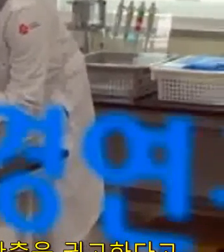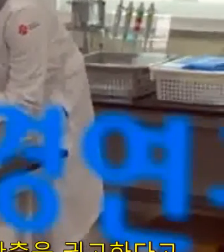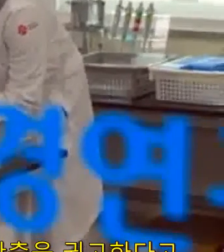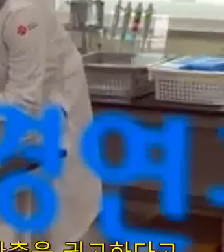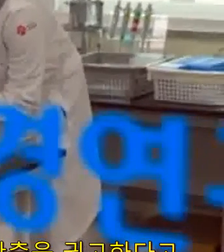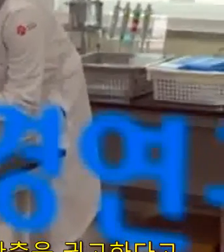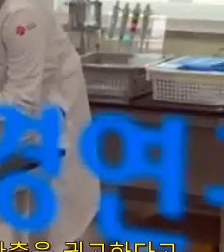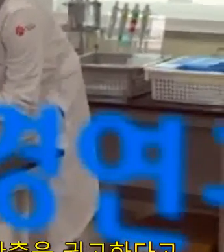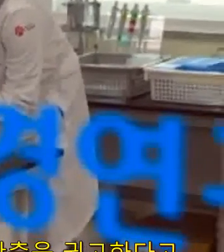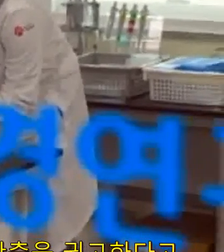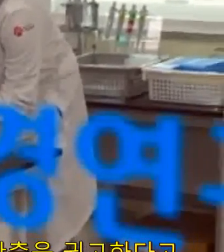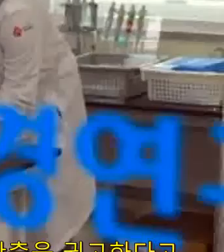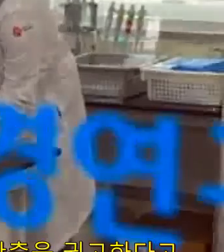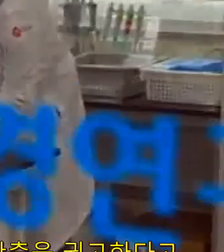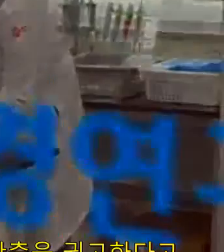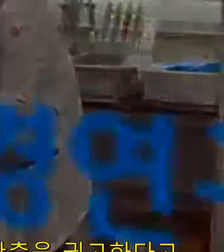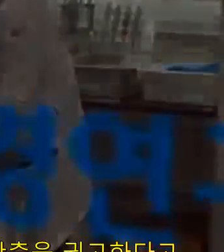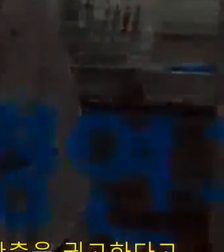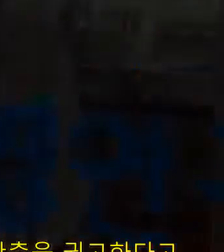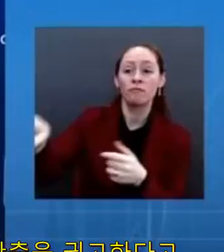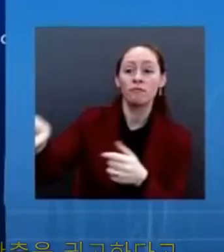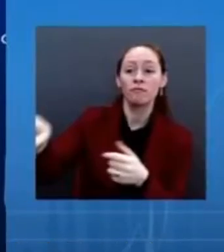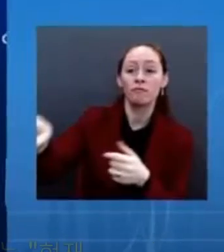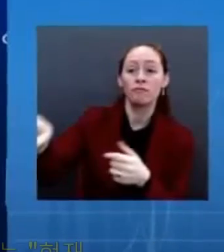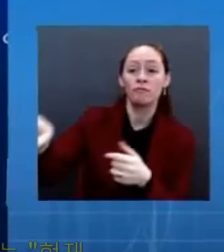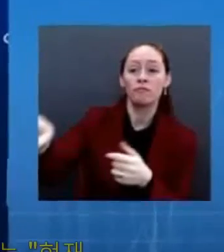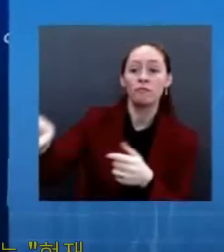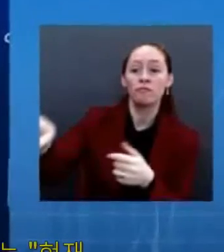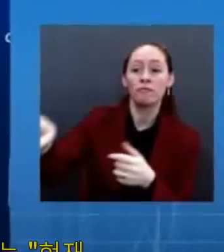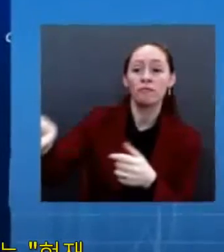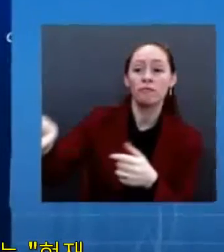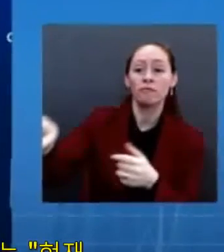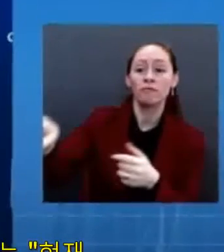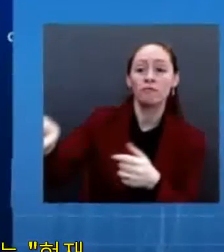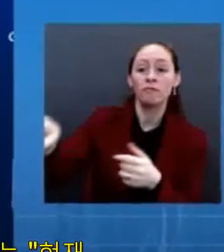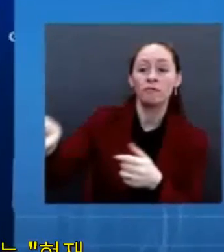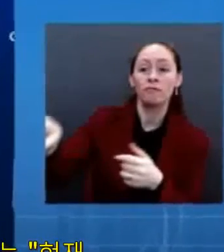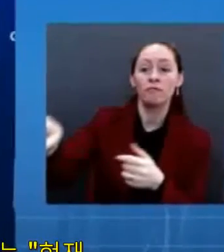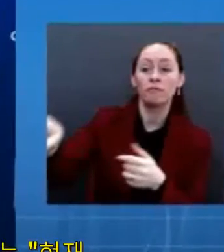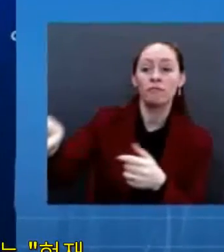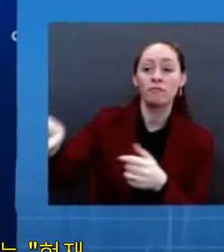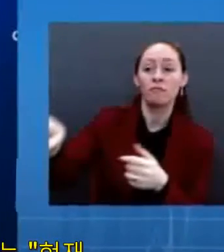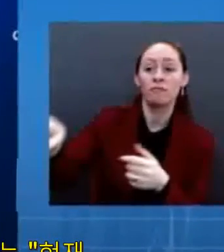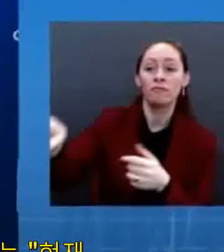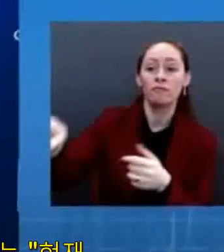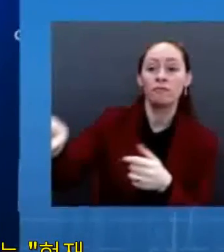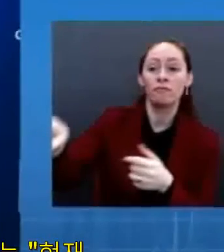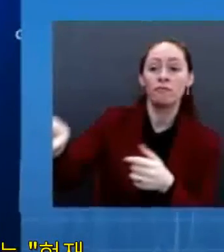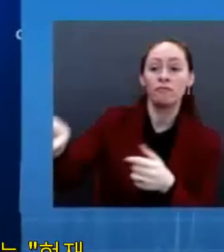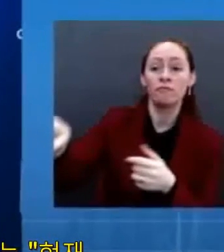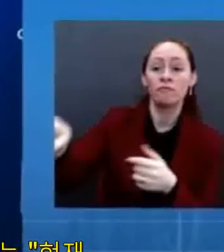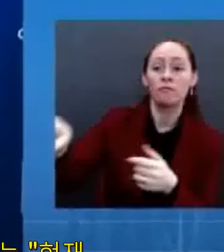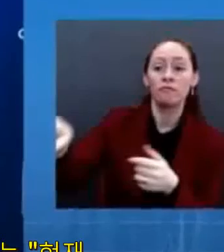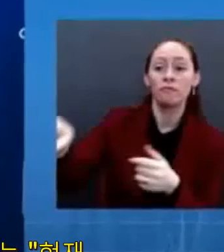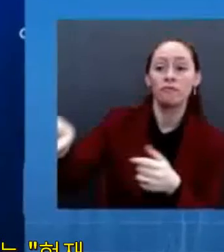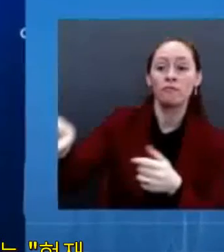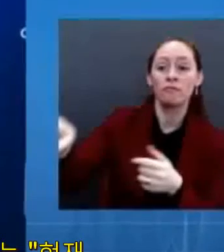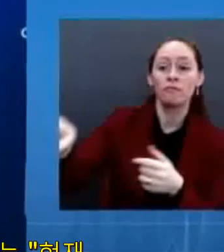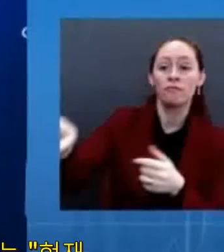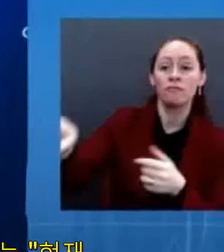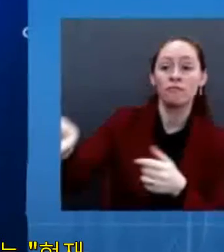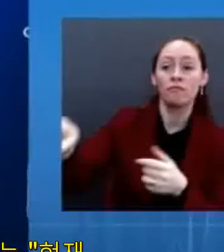이후로 한 달 단축한 바 있다. 월렌스키 국장은 CDC 역시 백신, 부스터 접종 기간 단축을 권고한다고